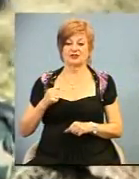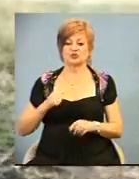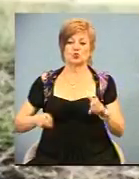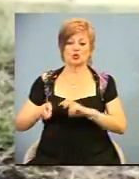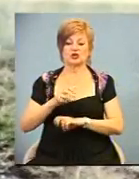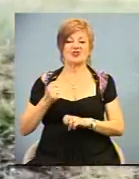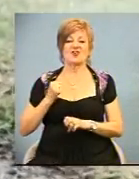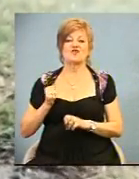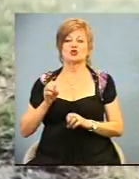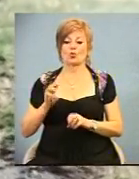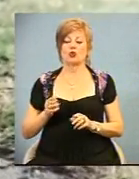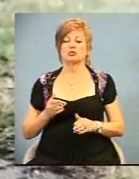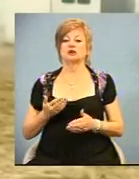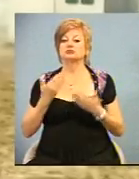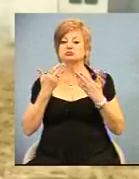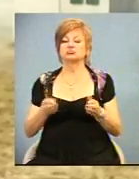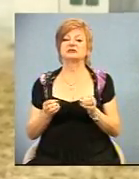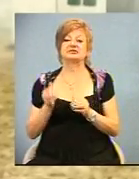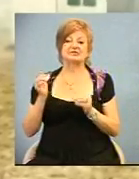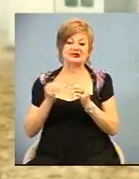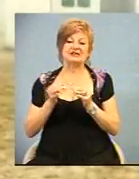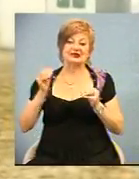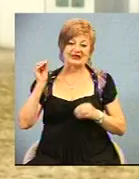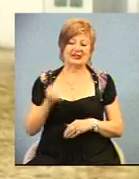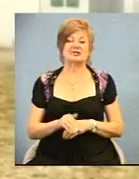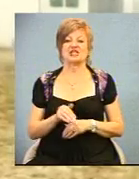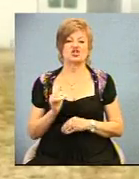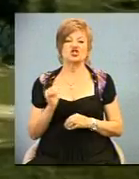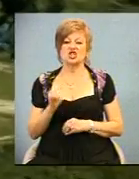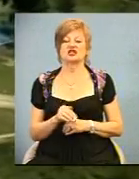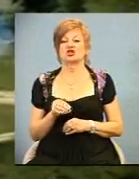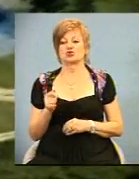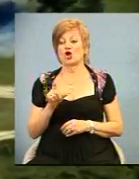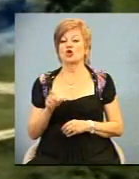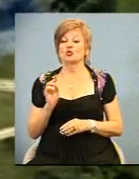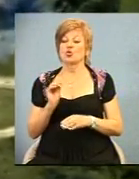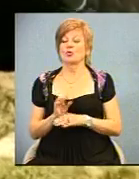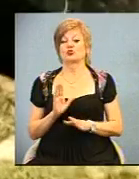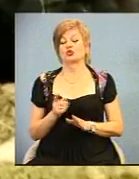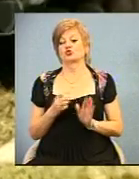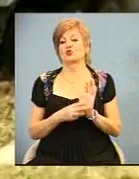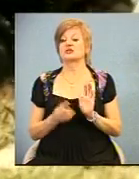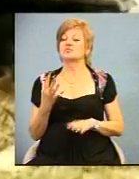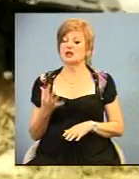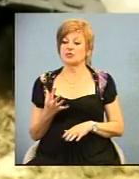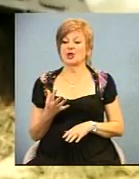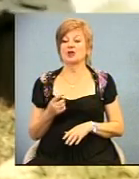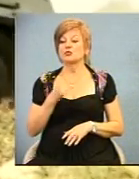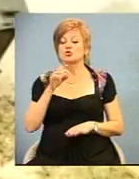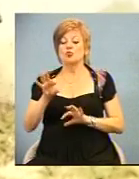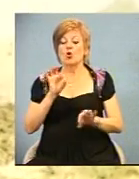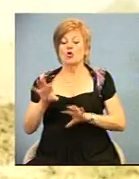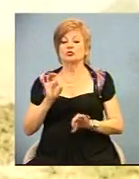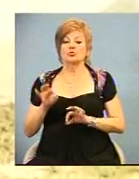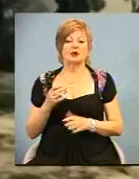військкоматів області звернулося понад 1000 кандидатів. З них лави Збройних сил поповнили 185 осіб. Найчастіше претенденти не проходять відбір через